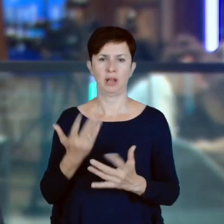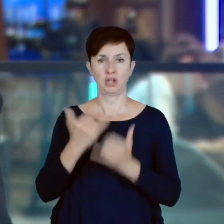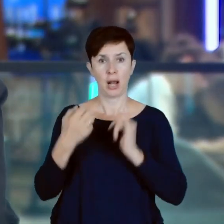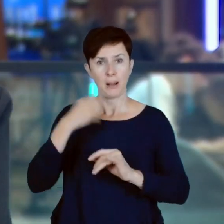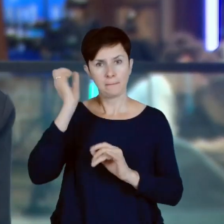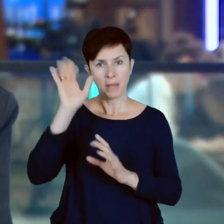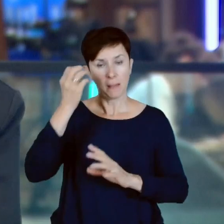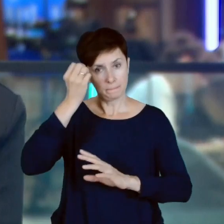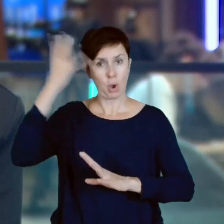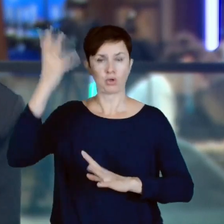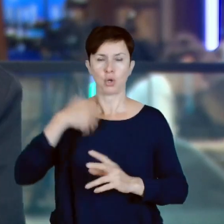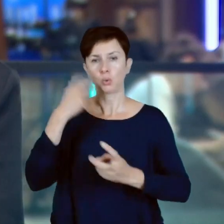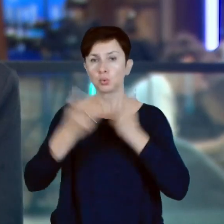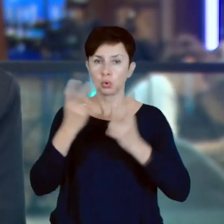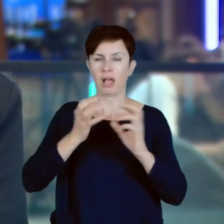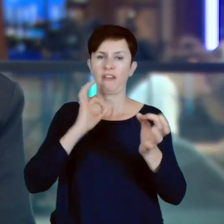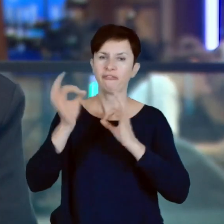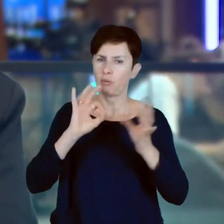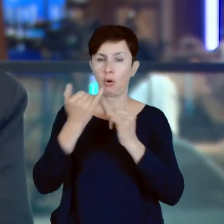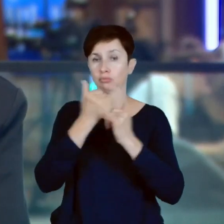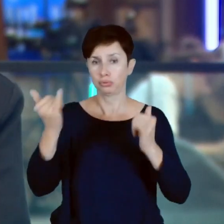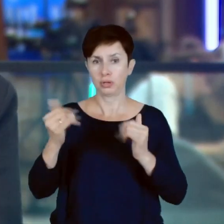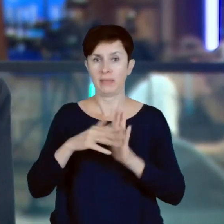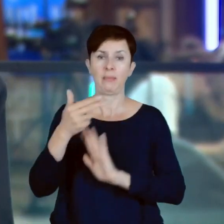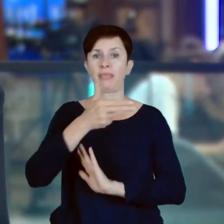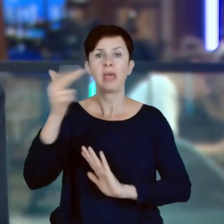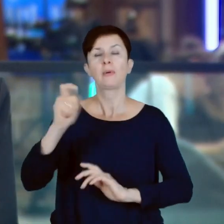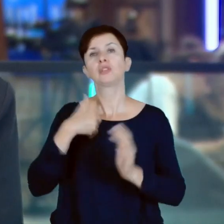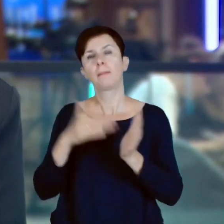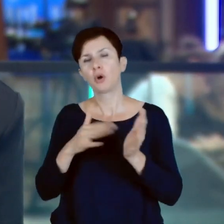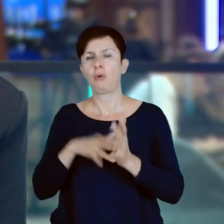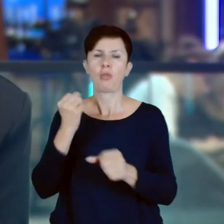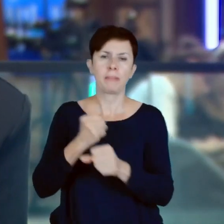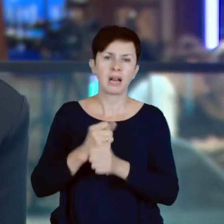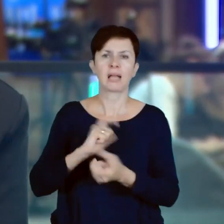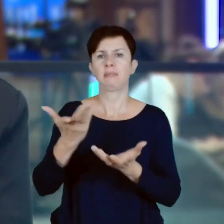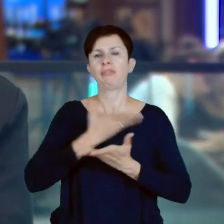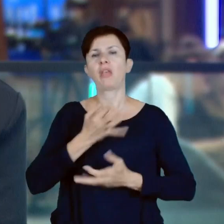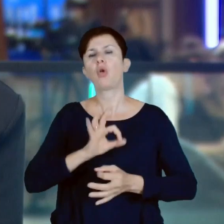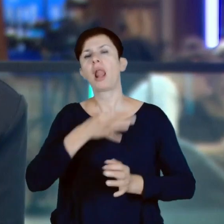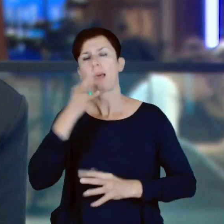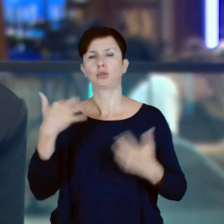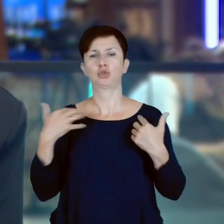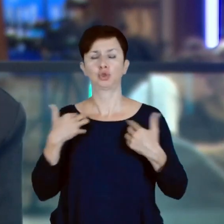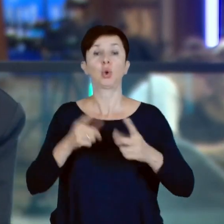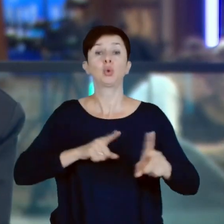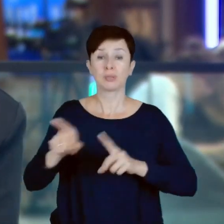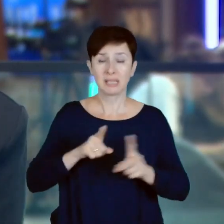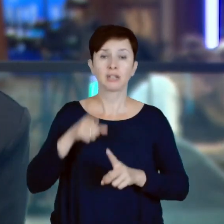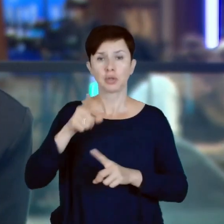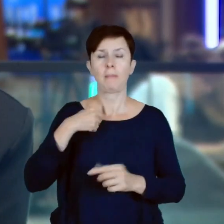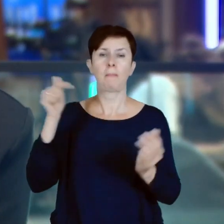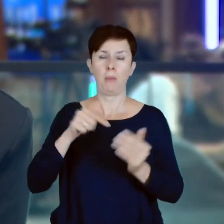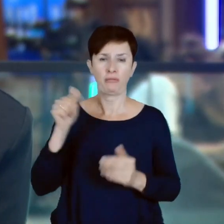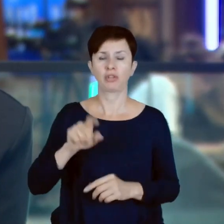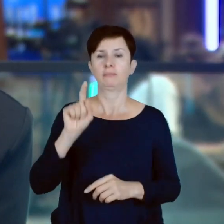na temat jakikolwiek, na temat, który potrzebuje do pracy, do lepszego życia, cokolwiek, no to znaczy, że powinnam nacisnąć